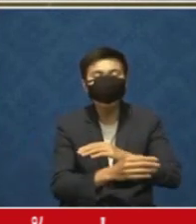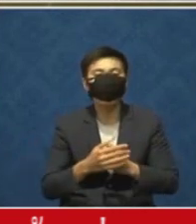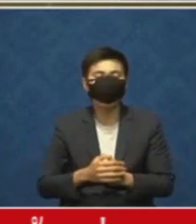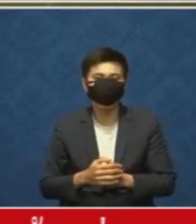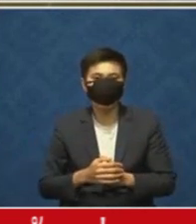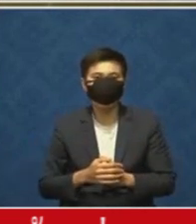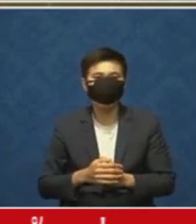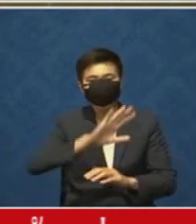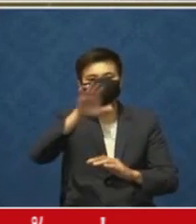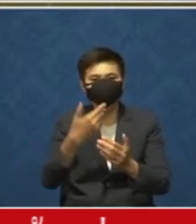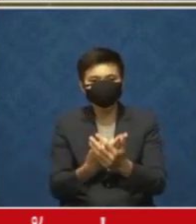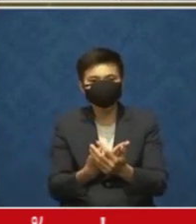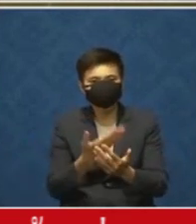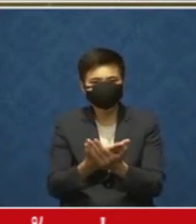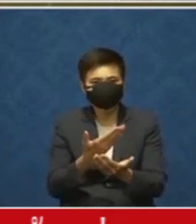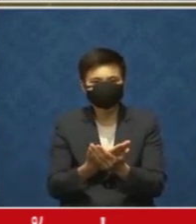ประธานครับ